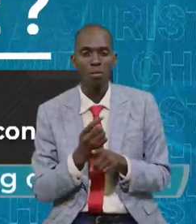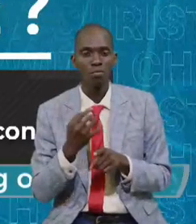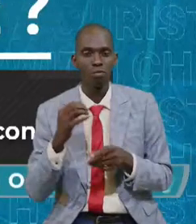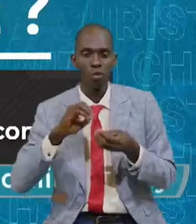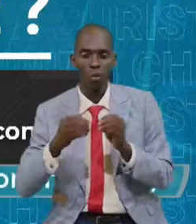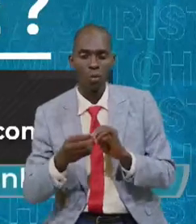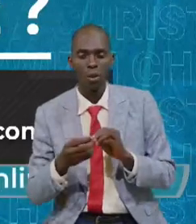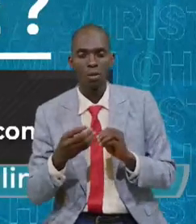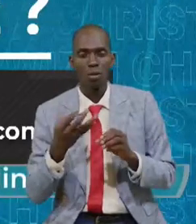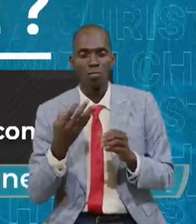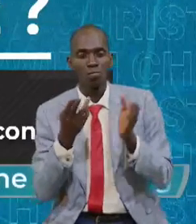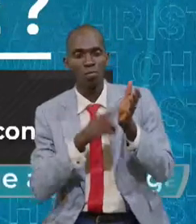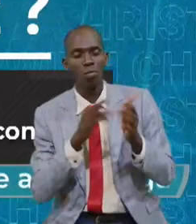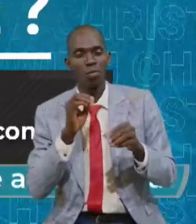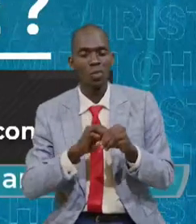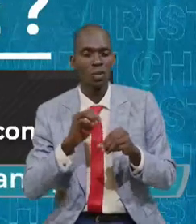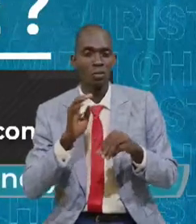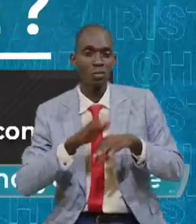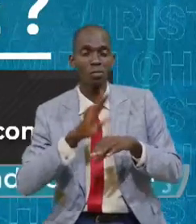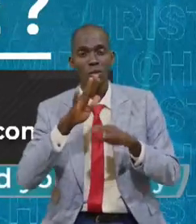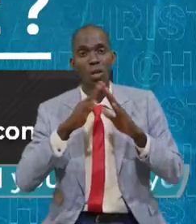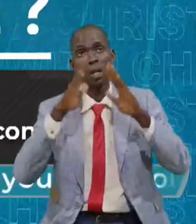envoyez vos informations.